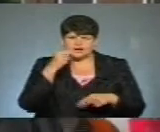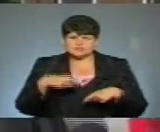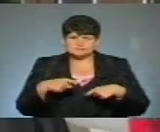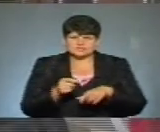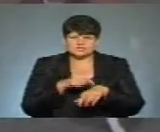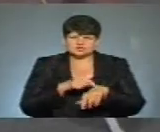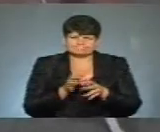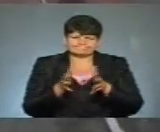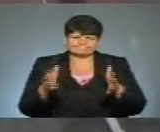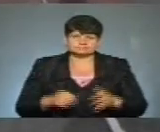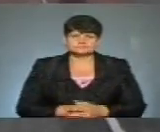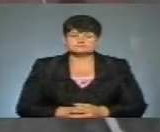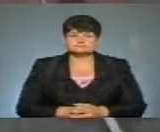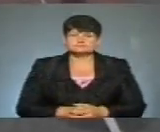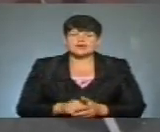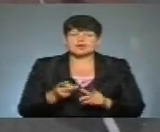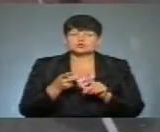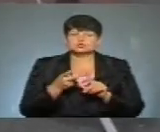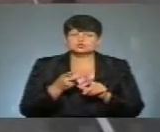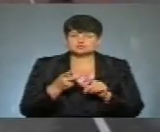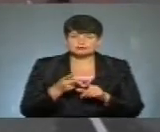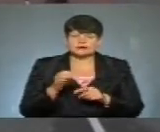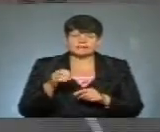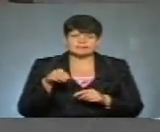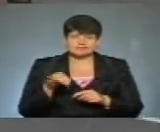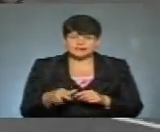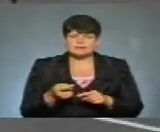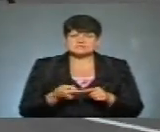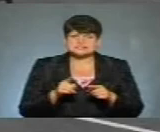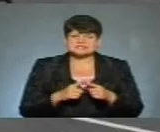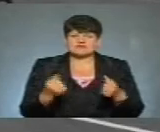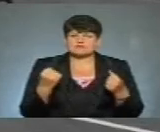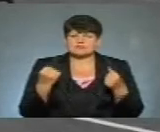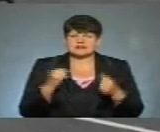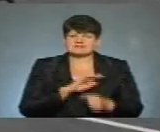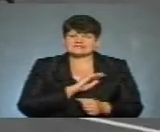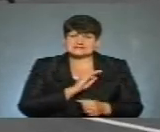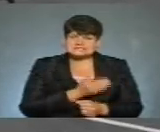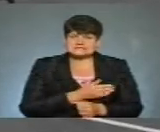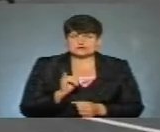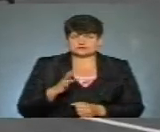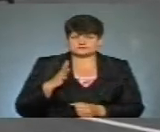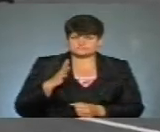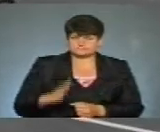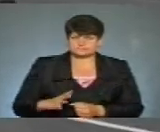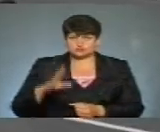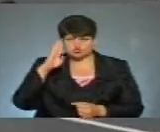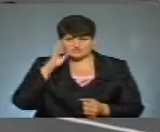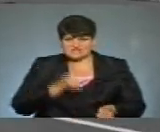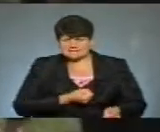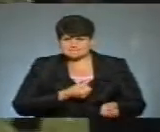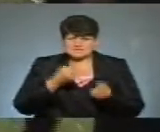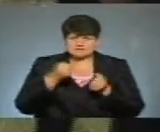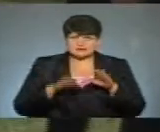далі, і так далі. Другий етап змагань у форматі кросфіт. Це комплекс вправ на силу і витривалість. Чоловіки піднімають гирю